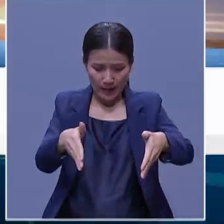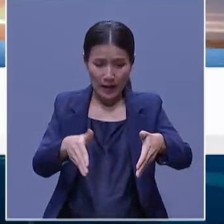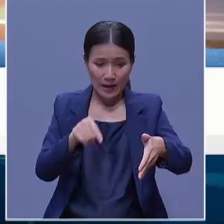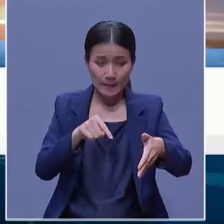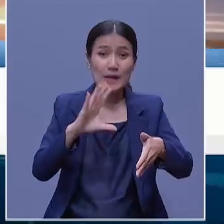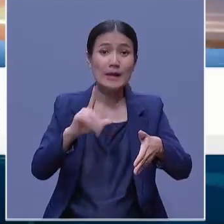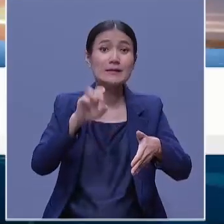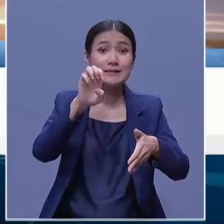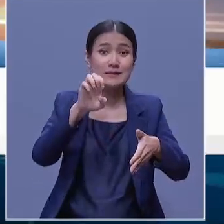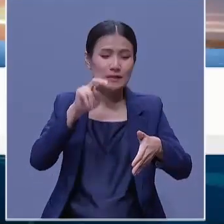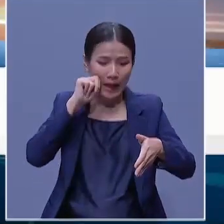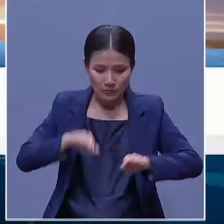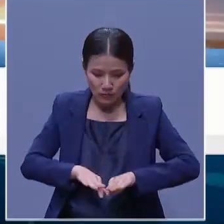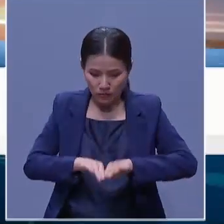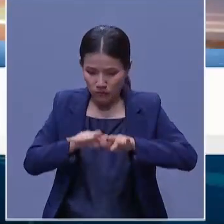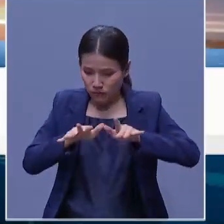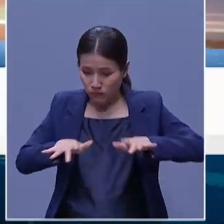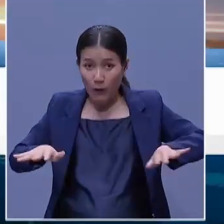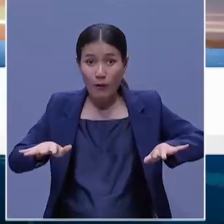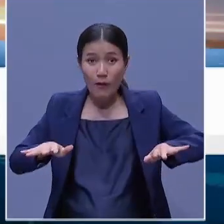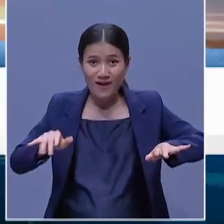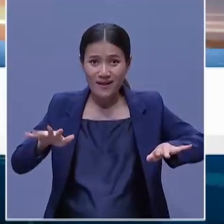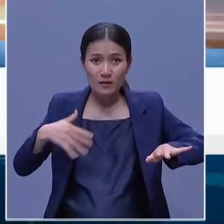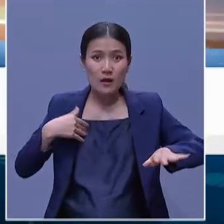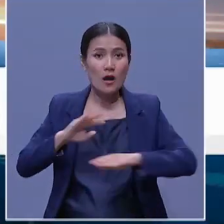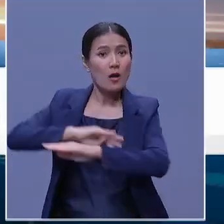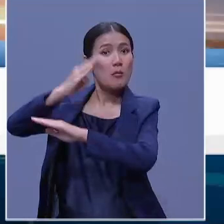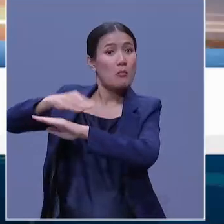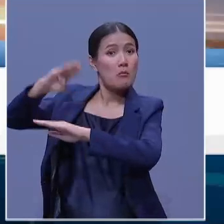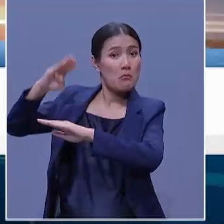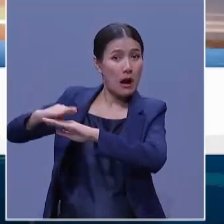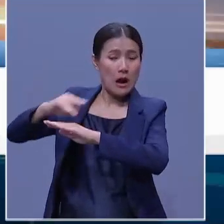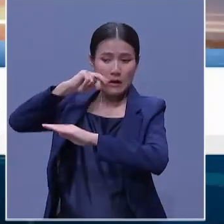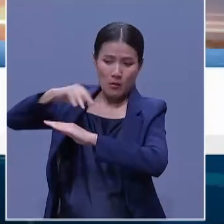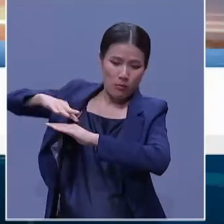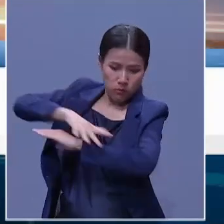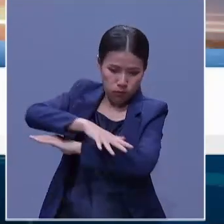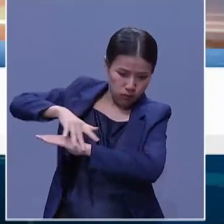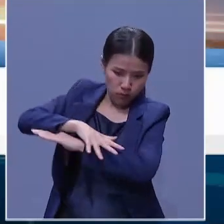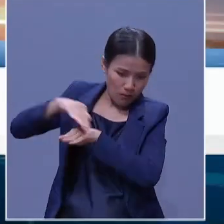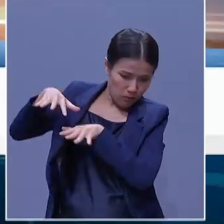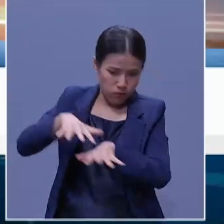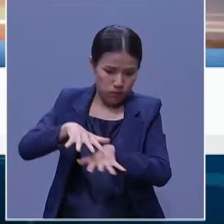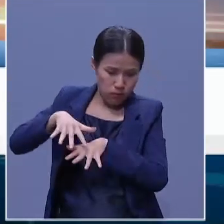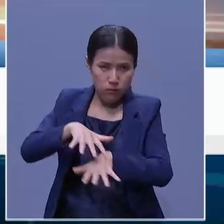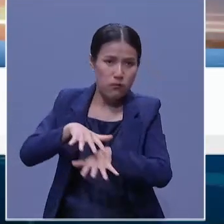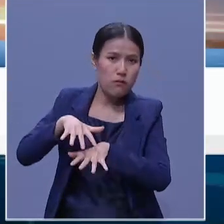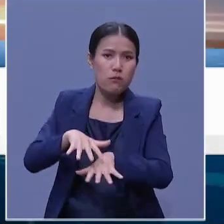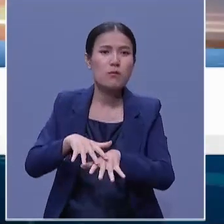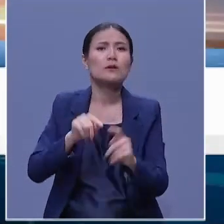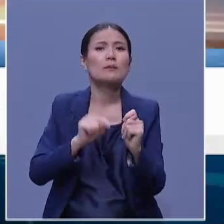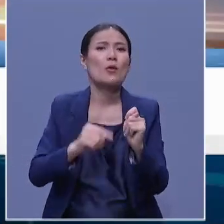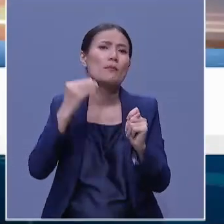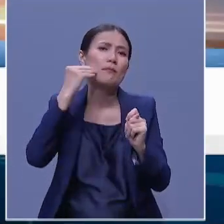และพื้นที่การเกษตรแล้วก็ยังมีน้ำป่าที่ไหลเข้ามาสมทบในพื้นที่อำเภอเมืองที่บ้านเสี้ยวน้อยตำบลบ้านค่ายทำ